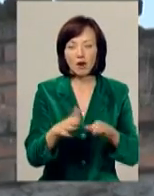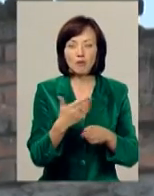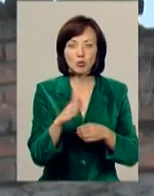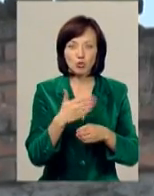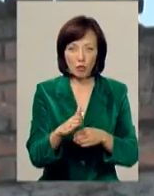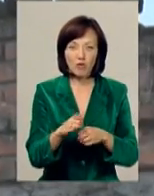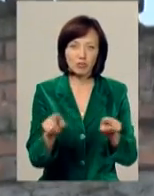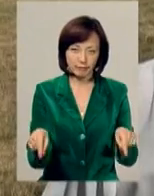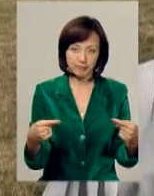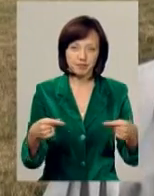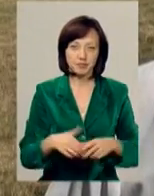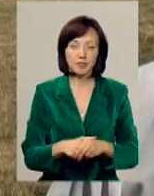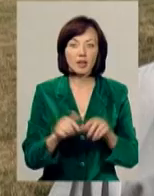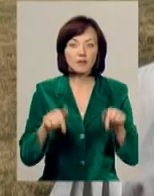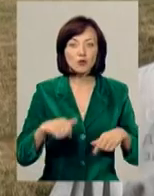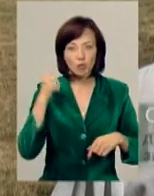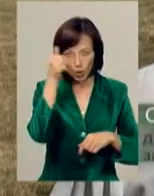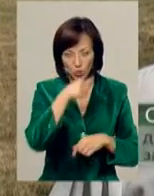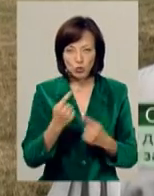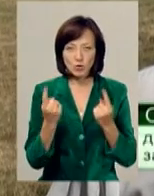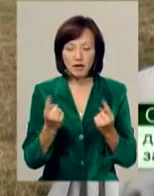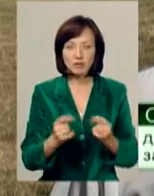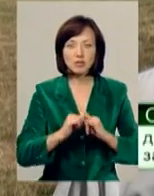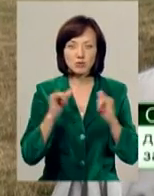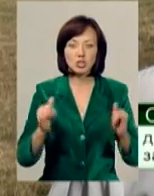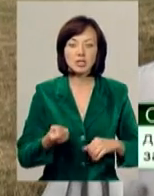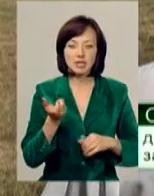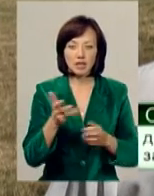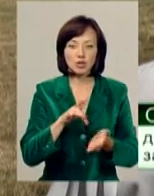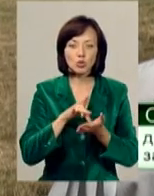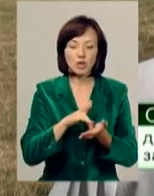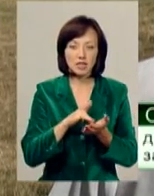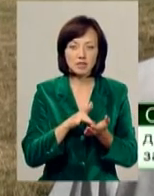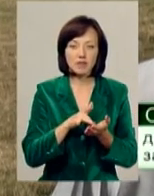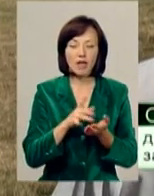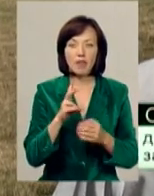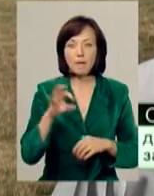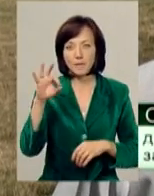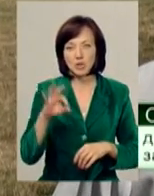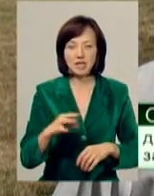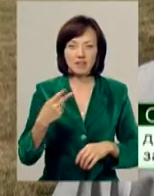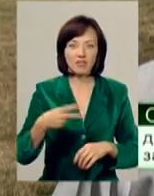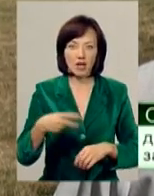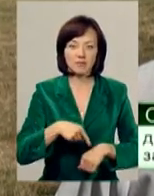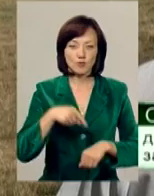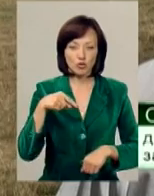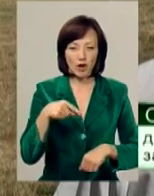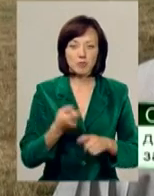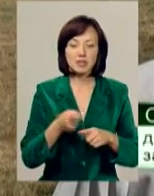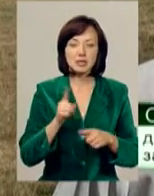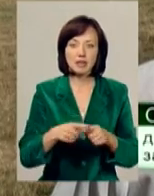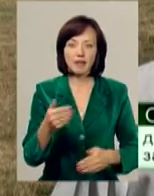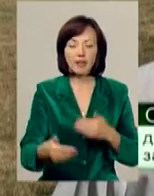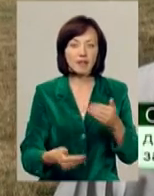поволі але йдуть угору в цьому році суттєво збі шилась кількість туристів на процентів 20 ми відчуваємо і це